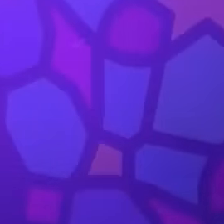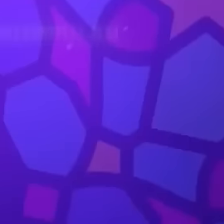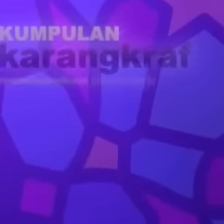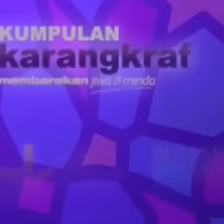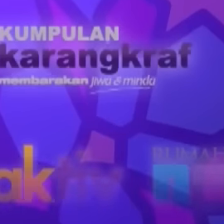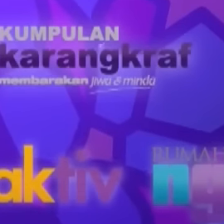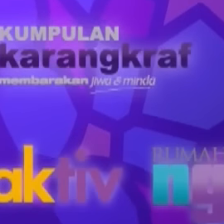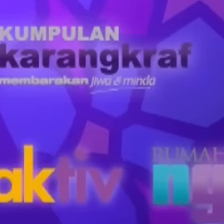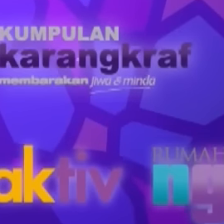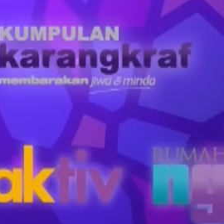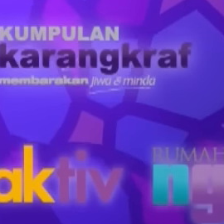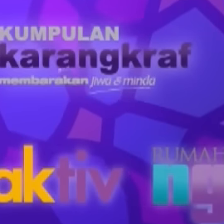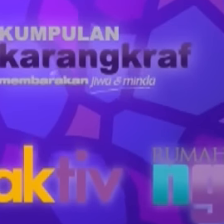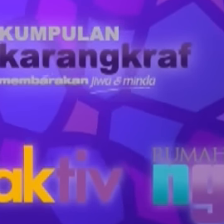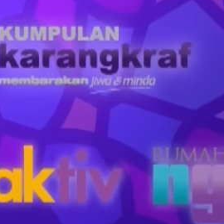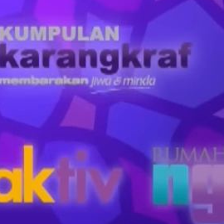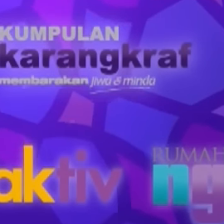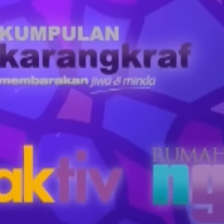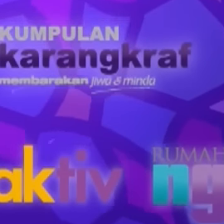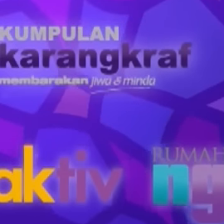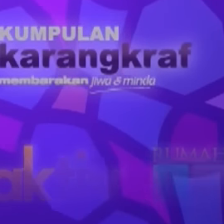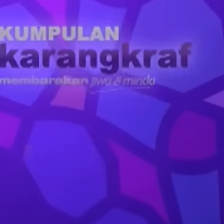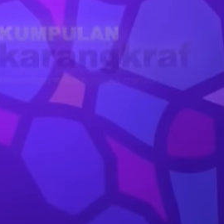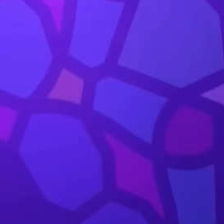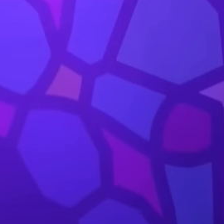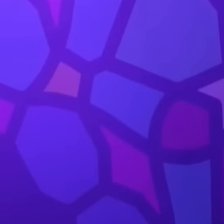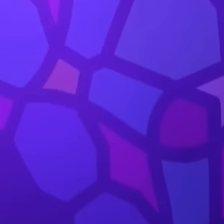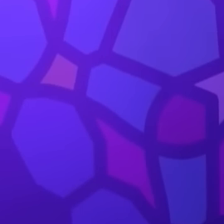Ana allaili